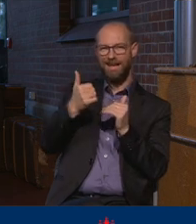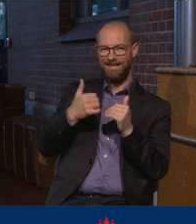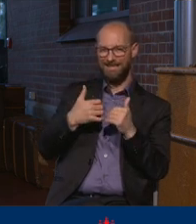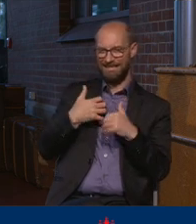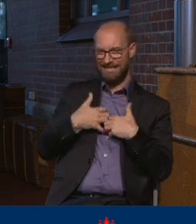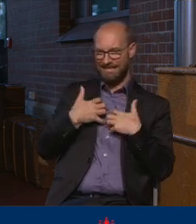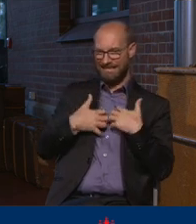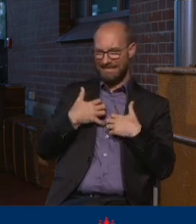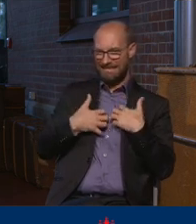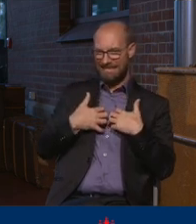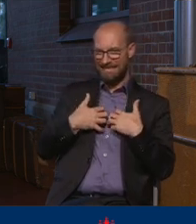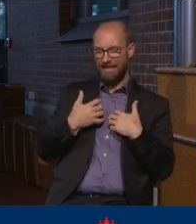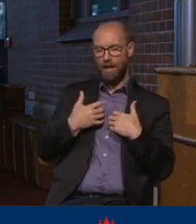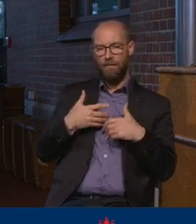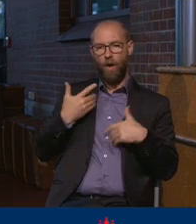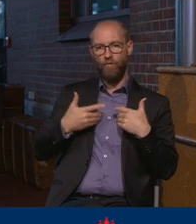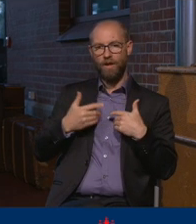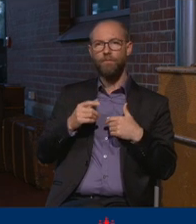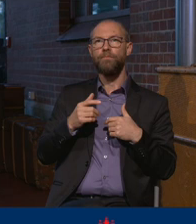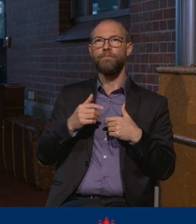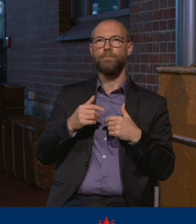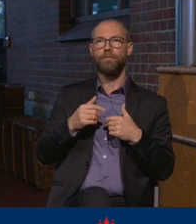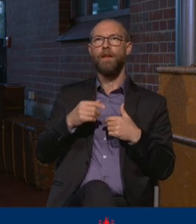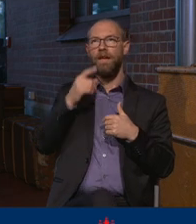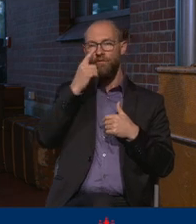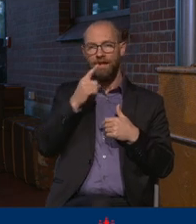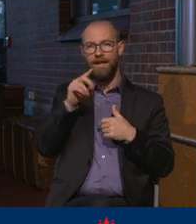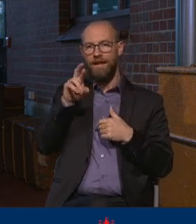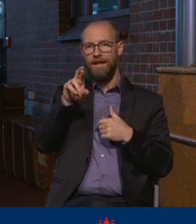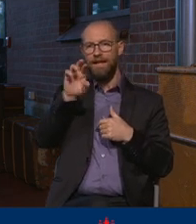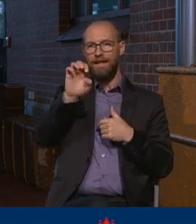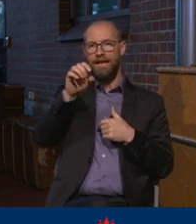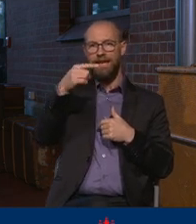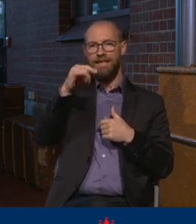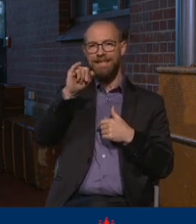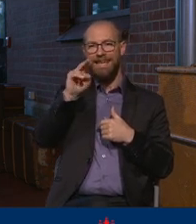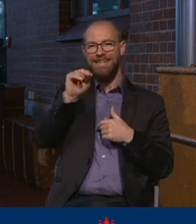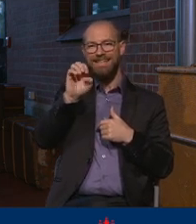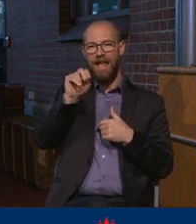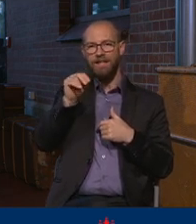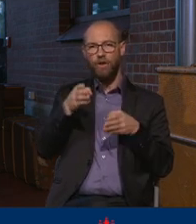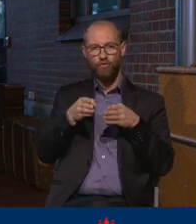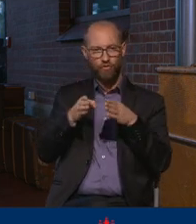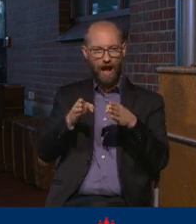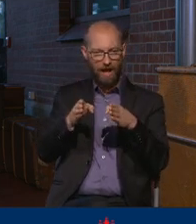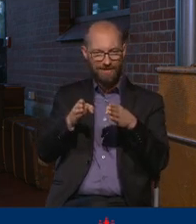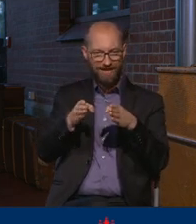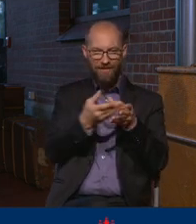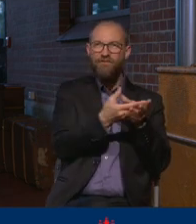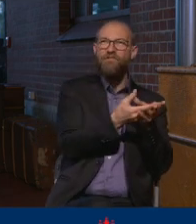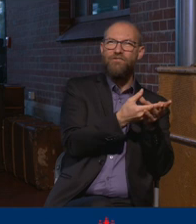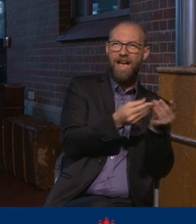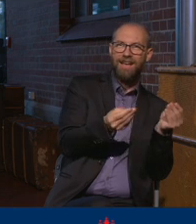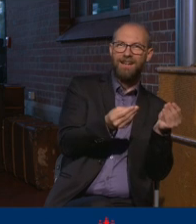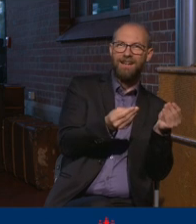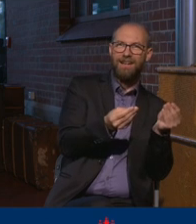sollen wir und andere startups an unsere flächen gelangen wenn die reginenstraße wegfallen soll ich kann mir nicht vorstellen dass wie start-ups völlig von